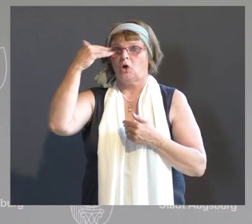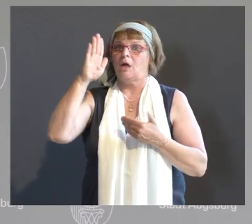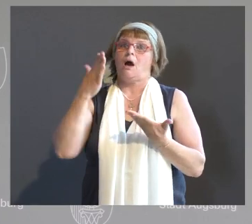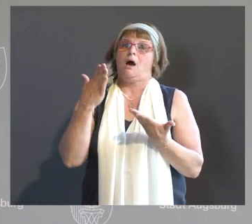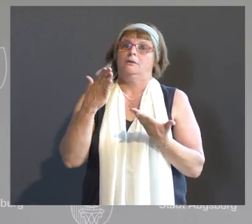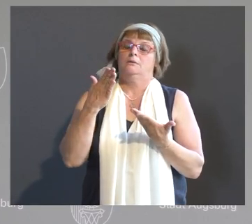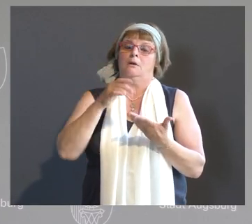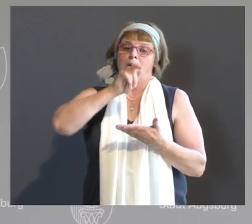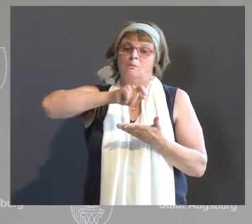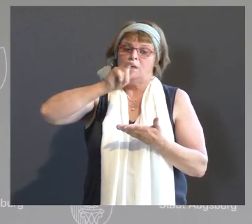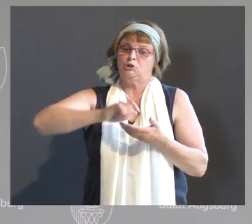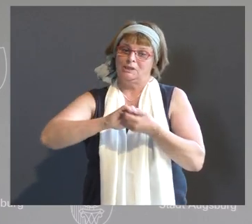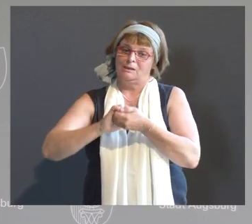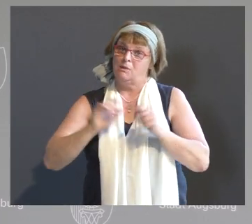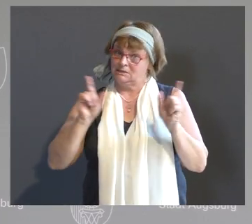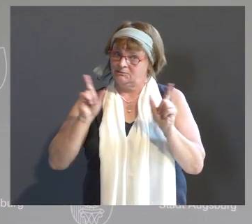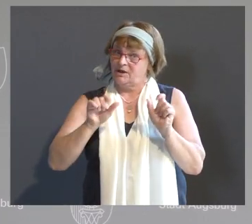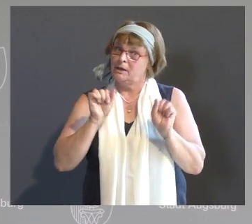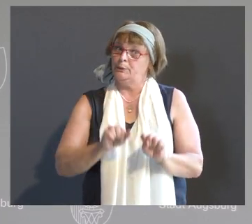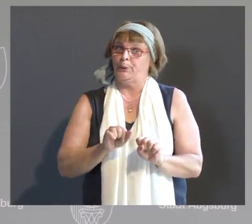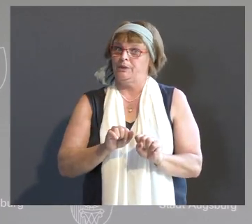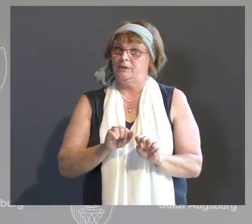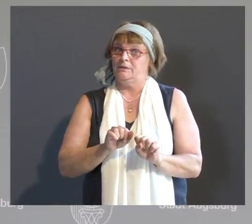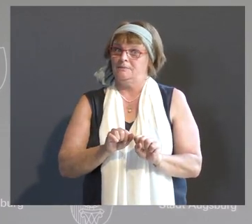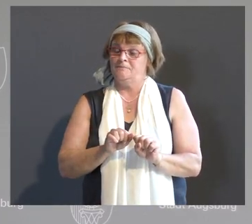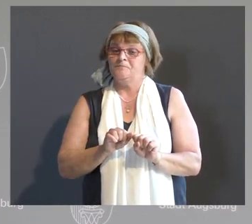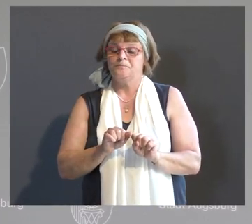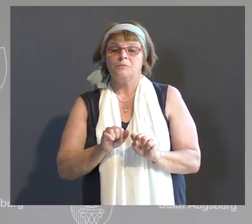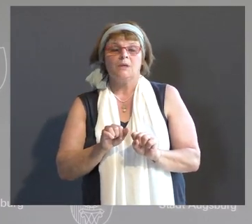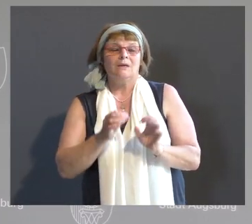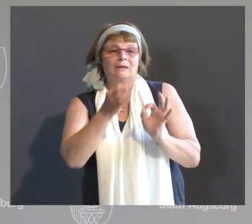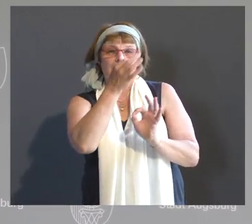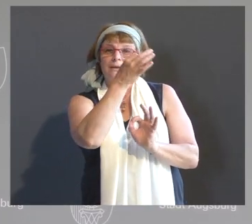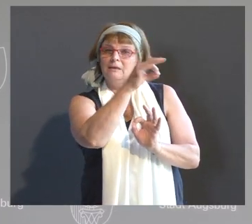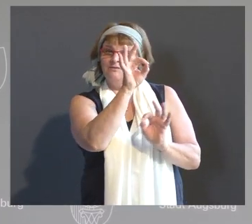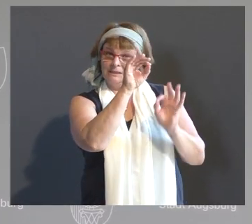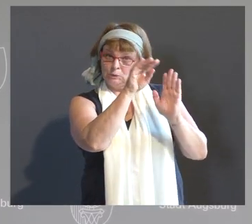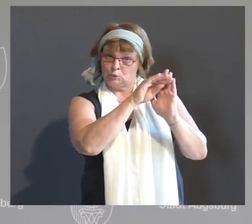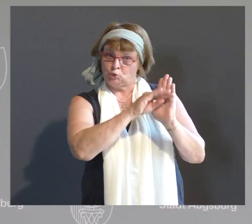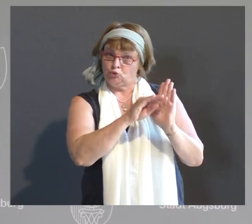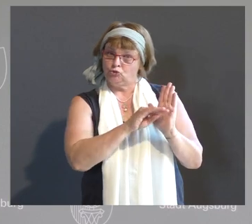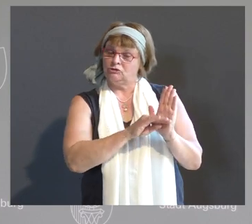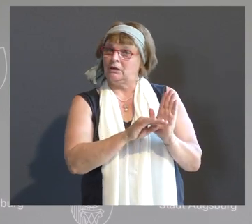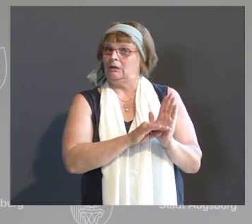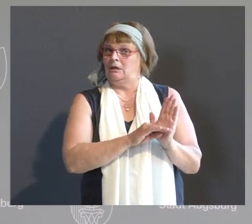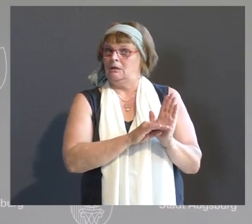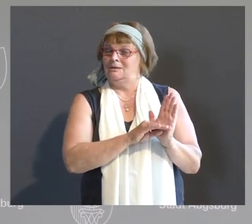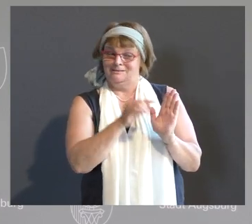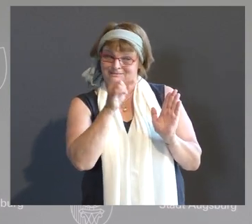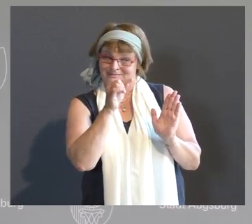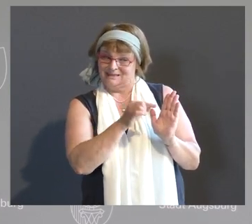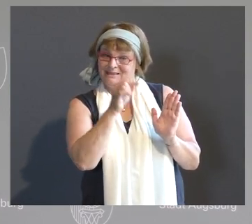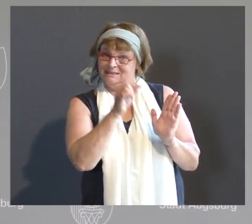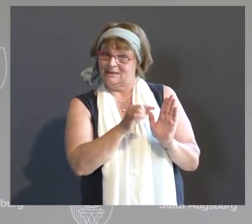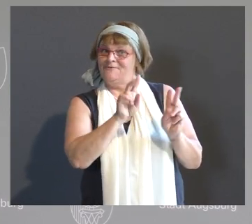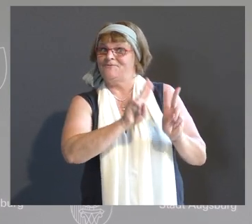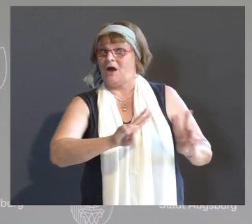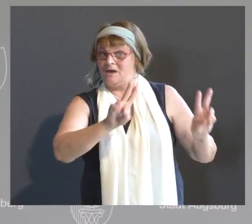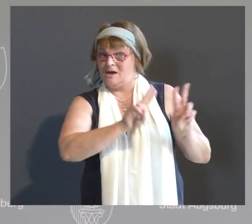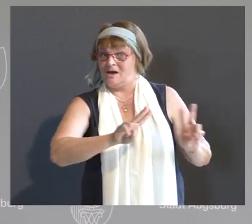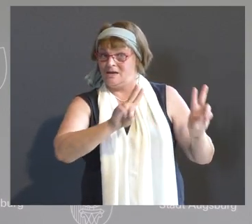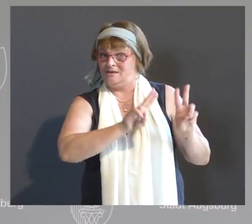Pandemie überhaupt infektionsschutzrechtlich zulässig bzw. möglich war. Diese Freiheit hat eine Minderheit